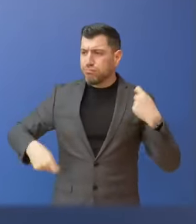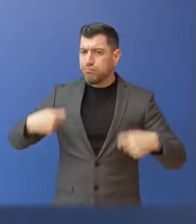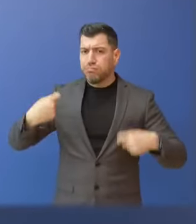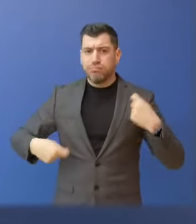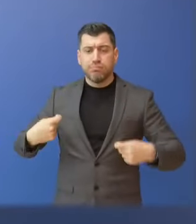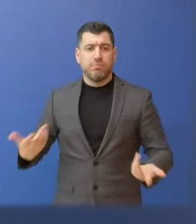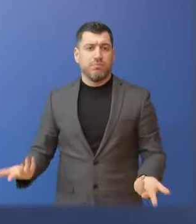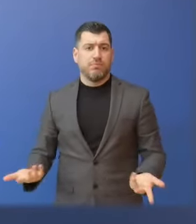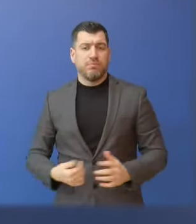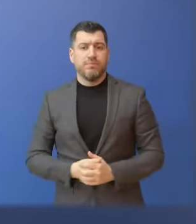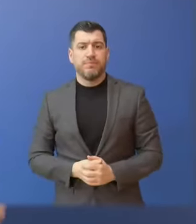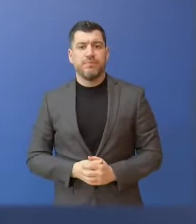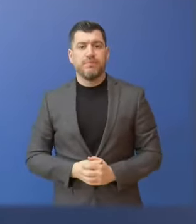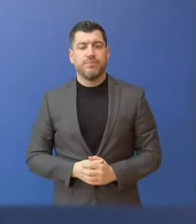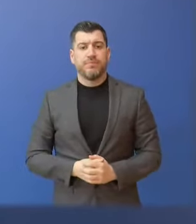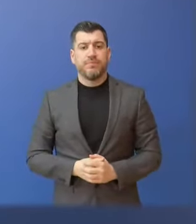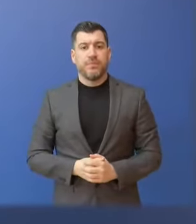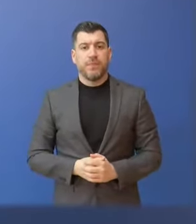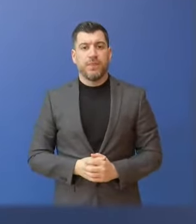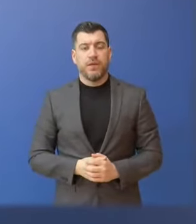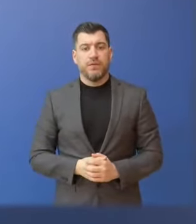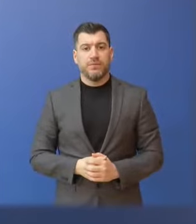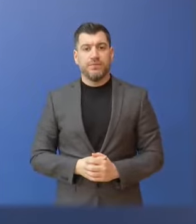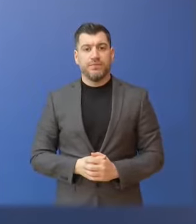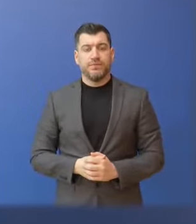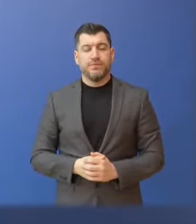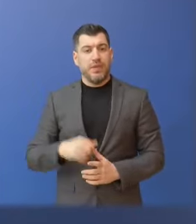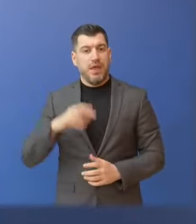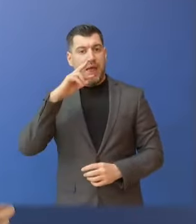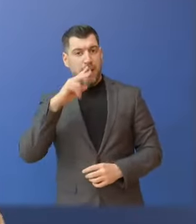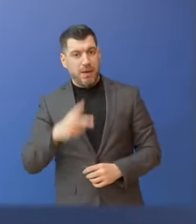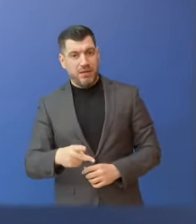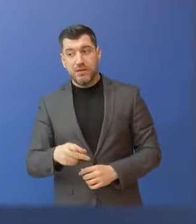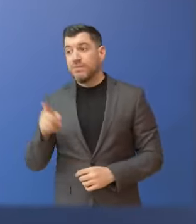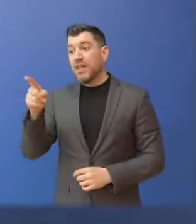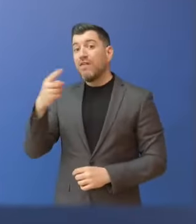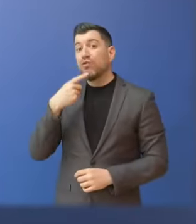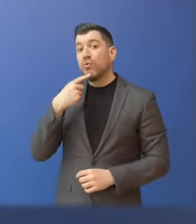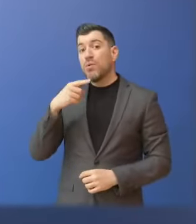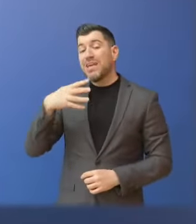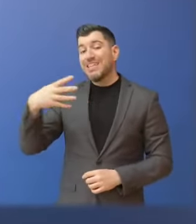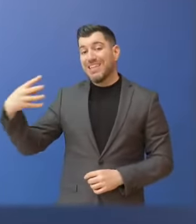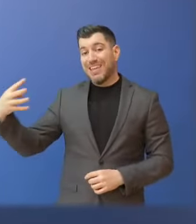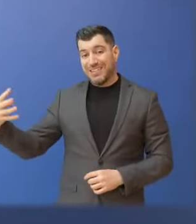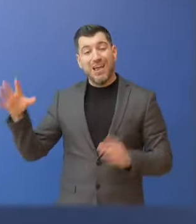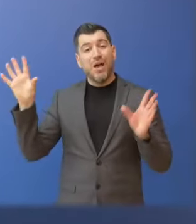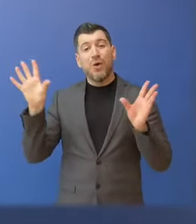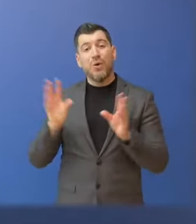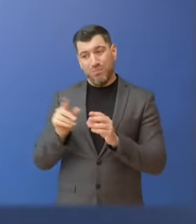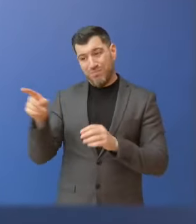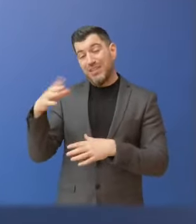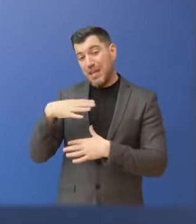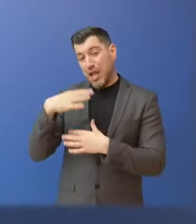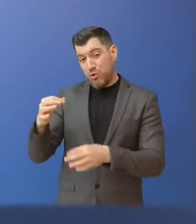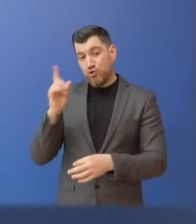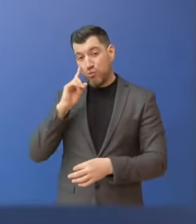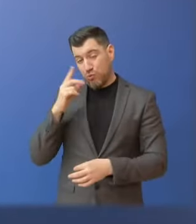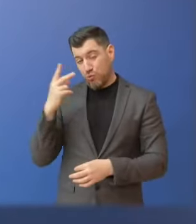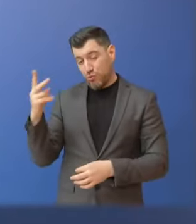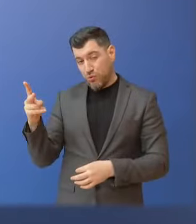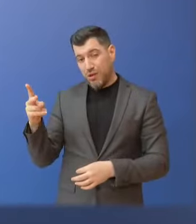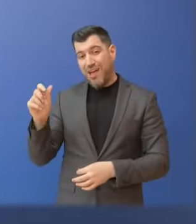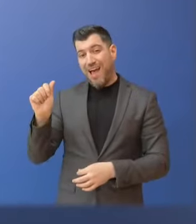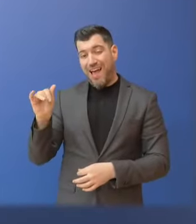μάλιστα καταρχάς να ξεκινήσουμε σε σχέση με αυτό το οποίο είπε ο συριζα δια της ε της εκπροσώπου του ε